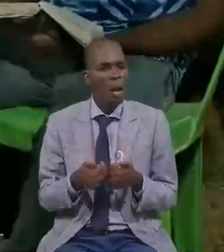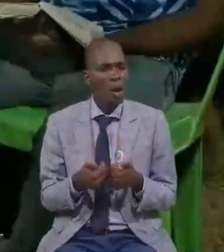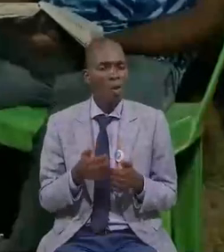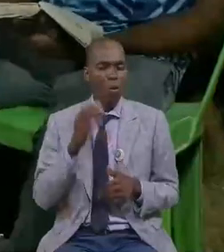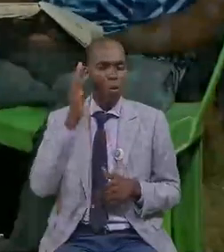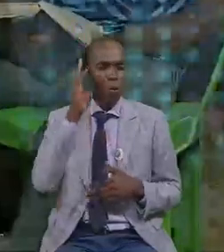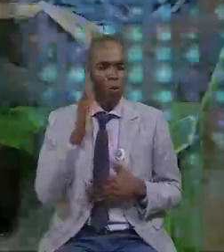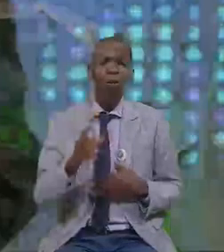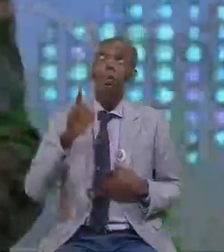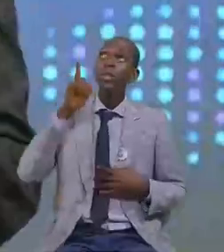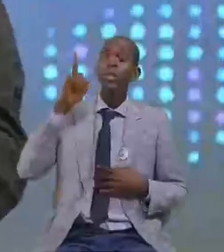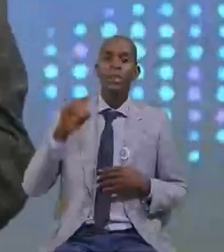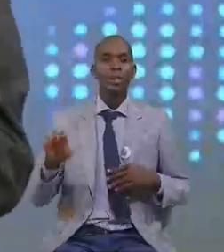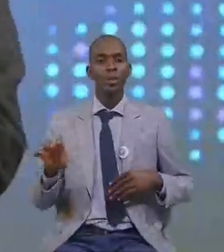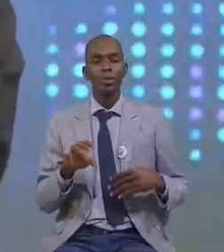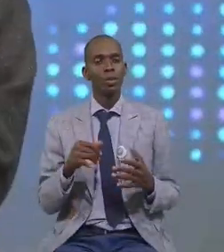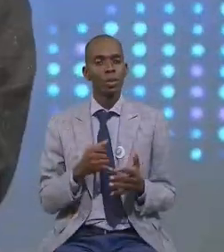Comment va-t-il le faire?